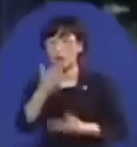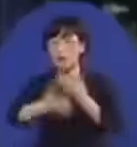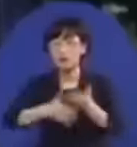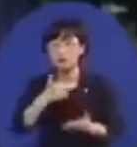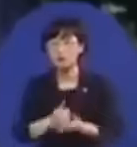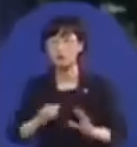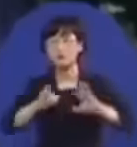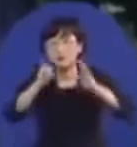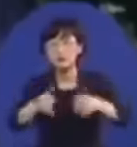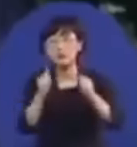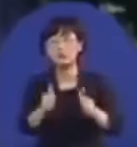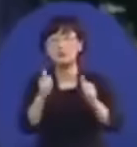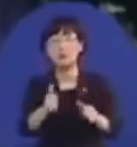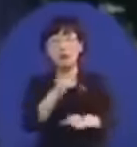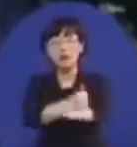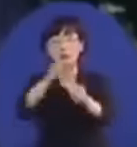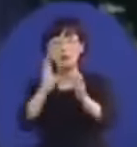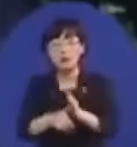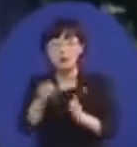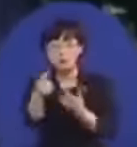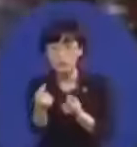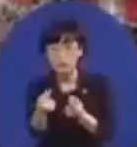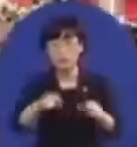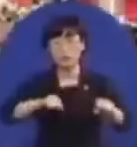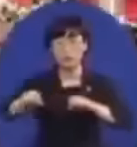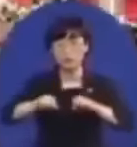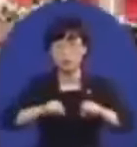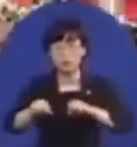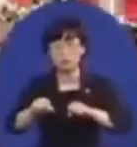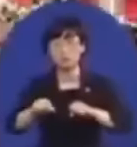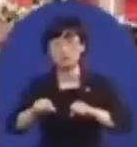하나님이 세상을 심판하실 때 그러한 행동을